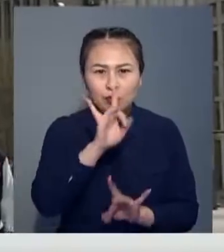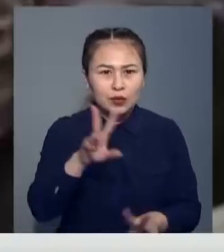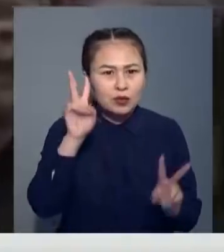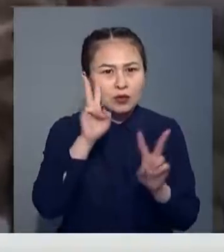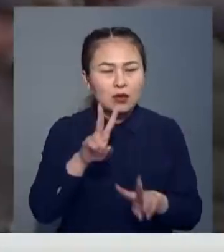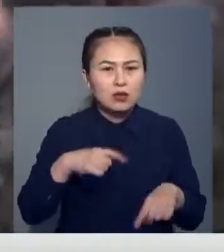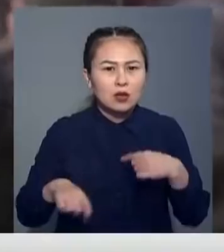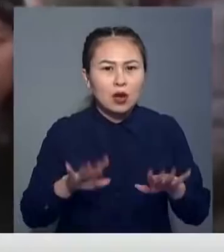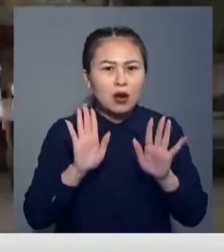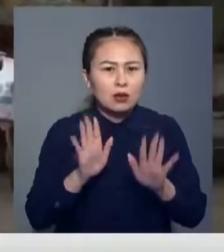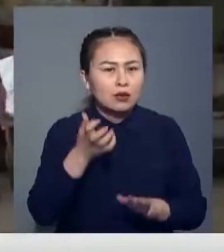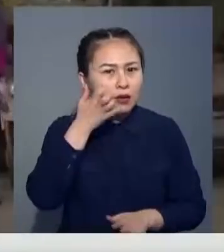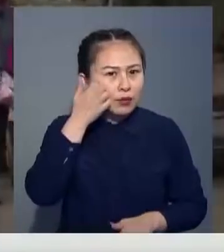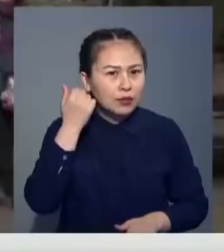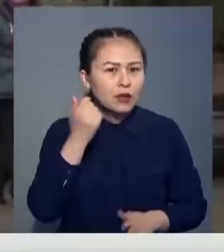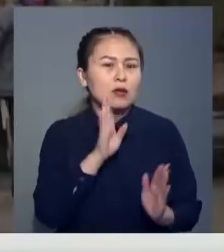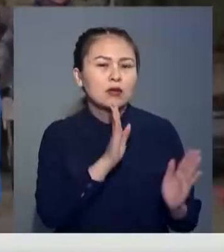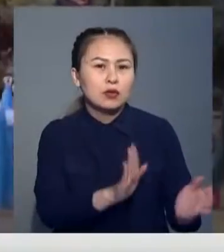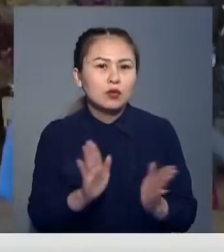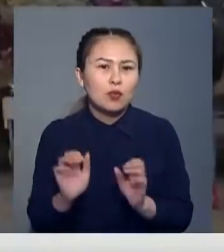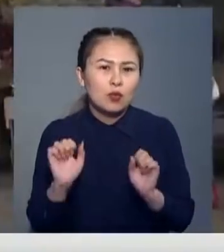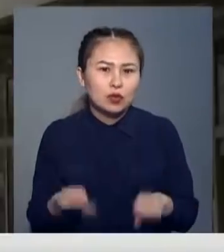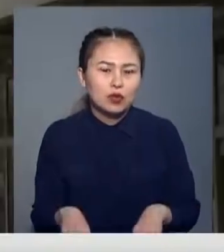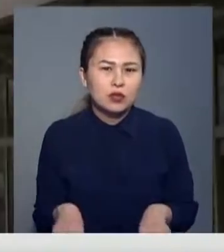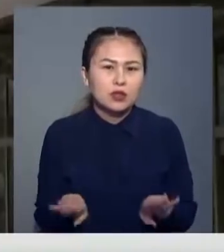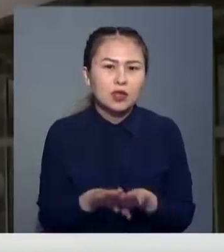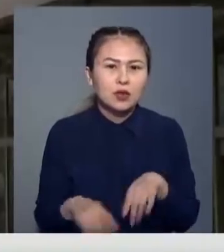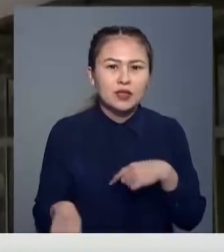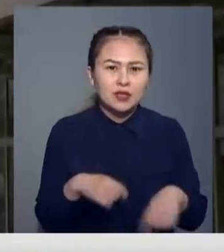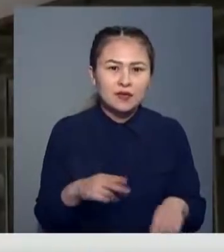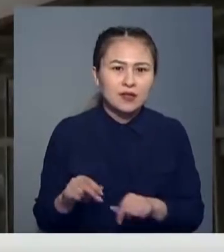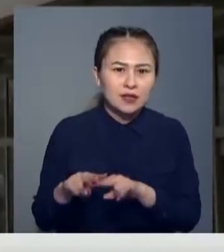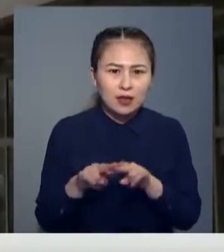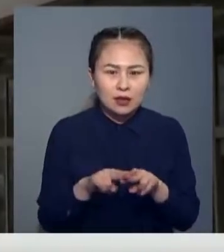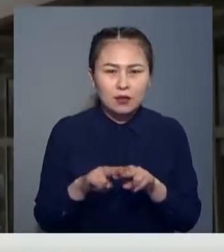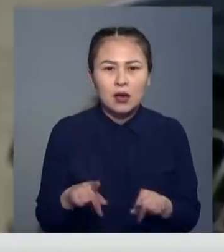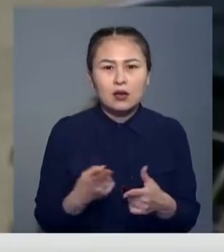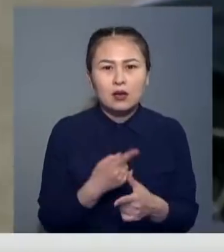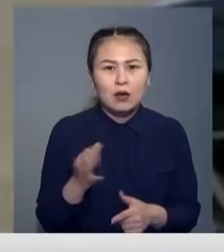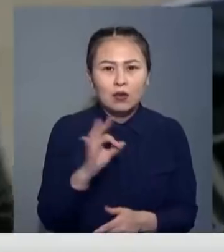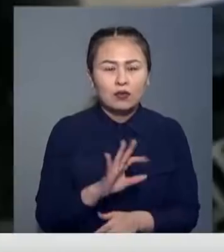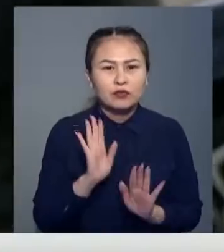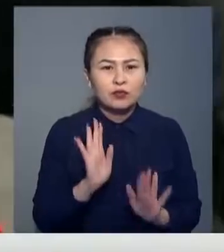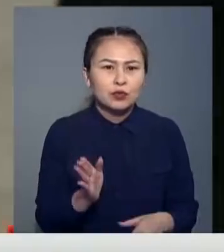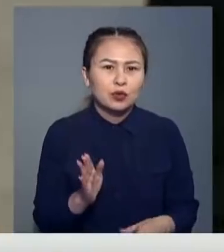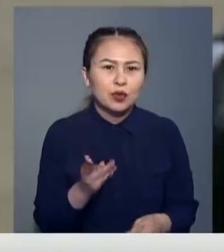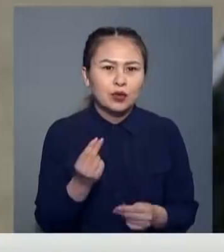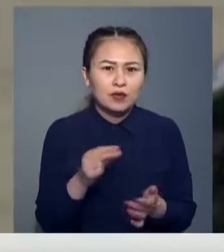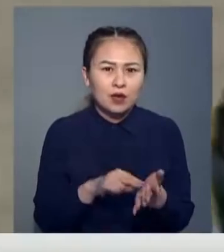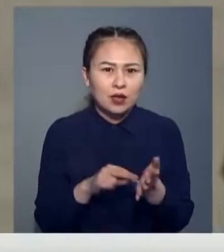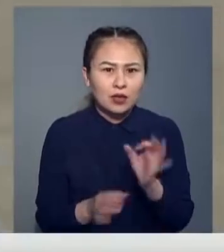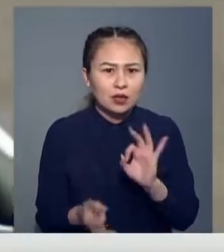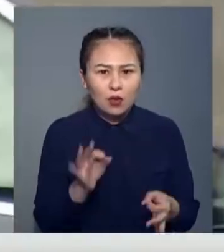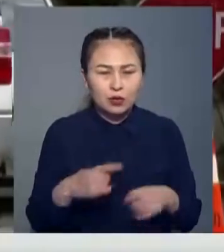Ал жағдайды тек сауда арқылы ғана қалпына келтіруге болады. Сонымен қатар, сауда және инвестициялық айналым арқылы ғана бағаның қол жетімділігі